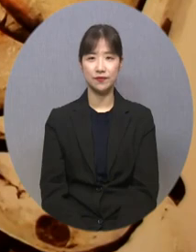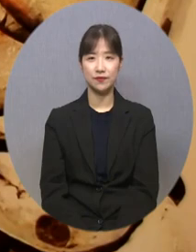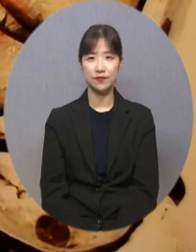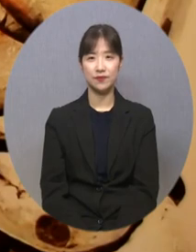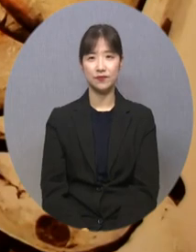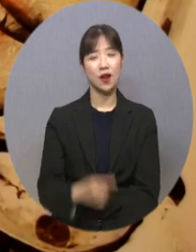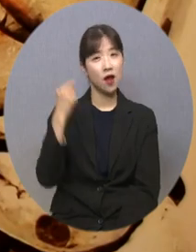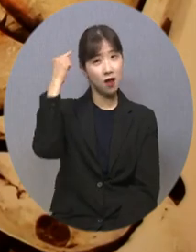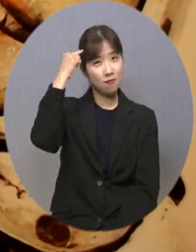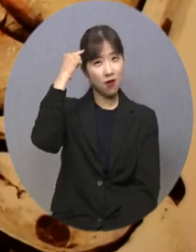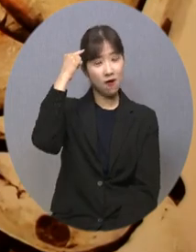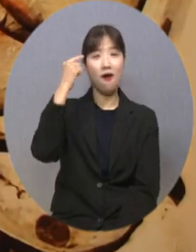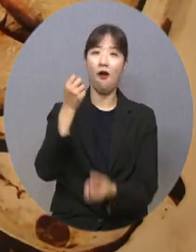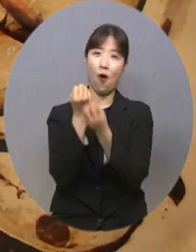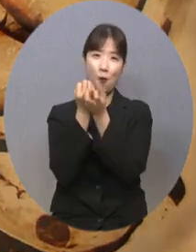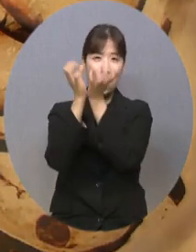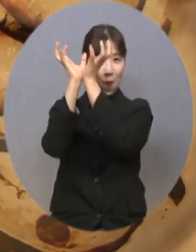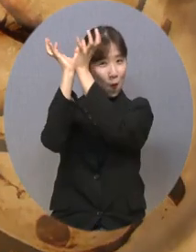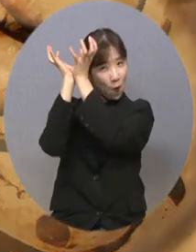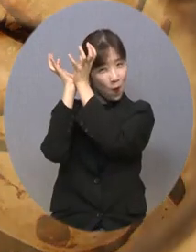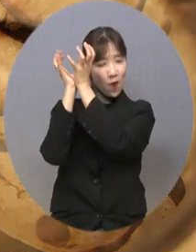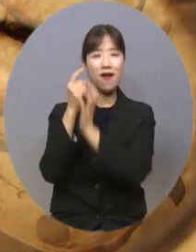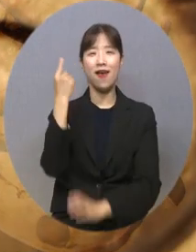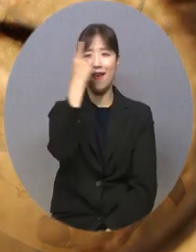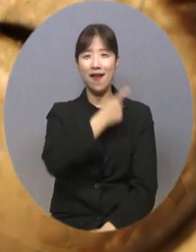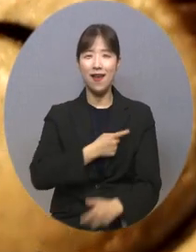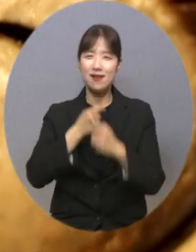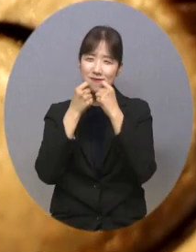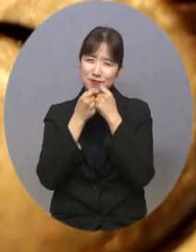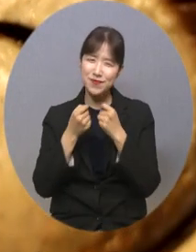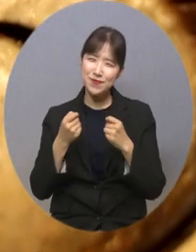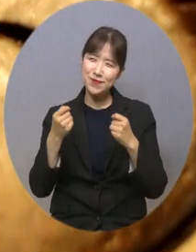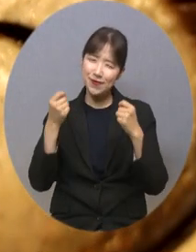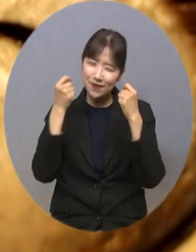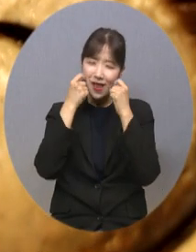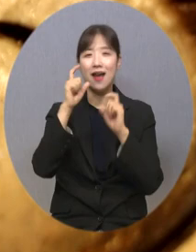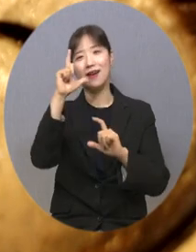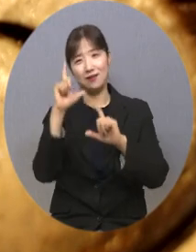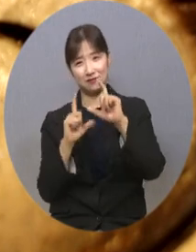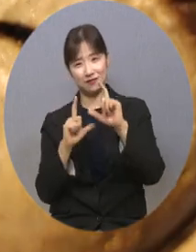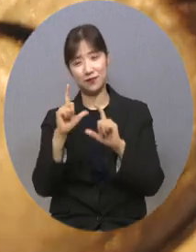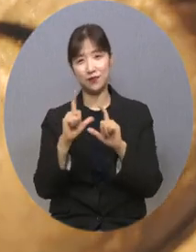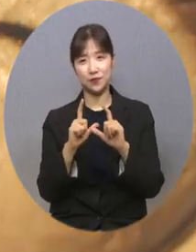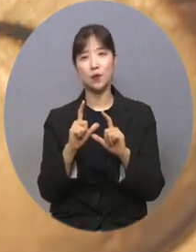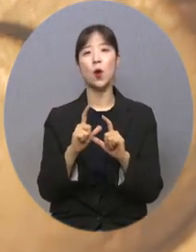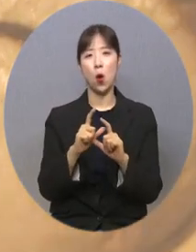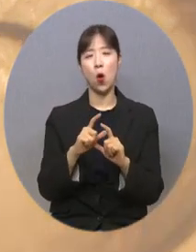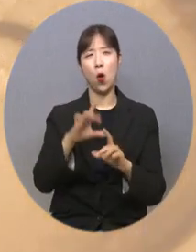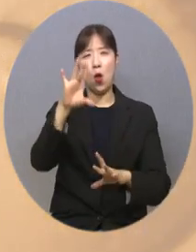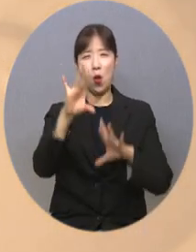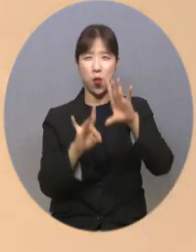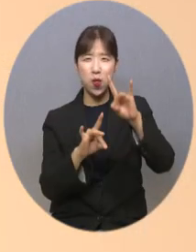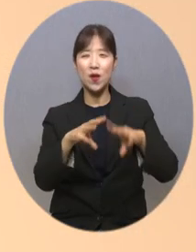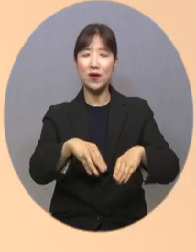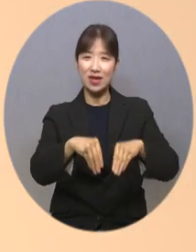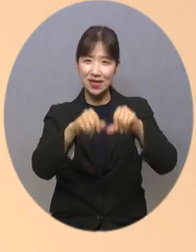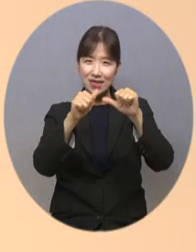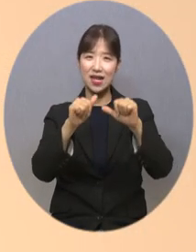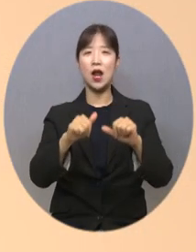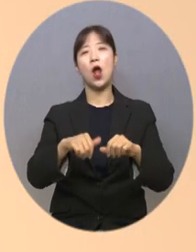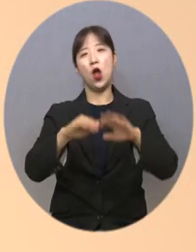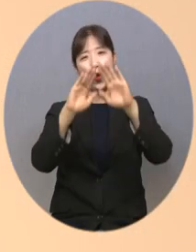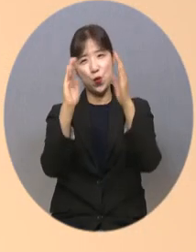머리에 꽃을 얹고 천진난만한 미소를 짓고 있는 소녀. 점토 특유의 투박함과 부드러움,